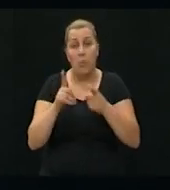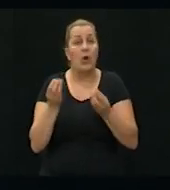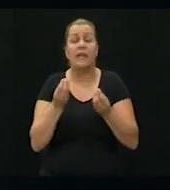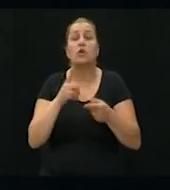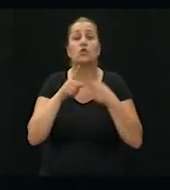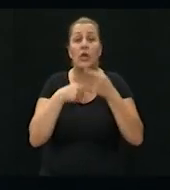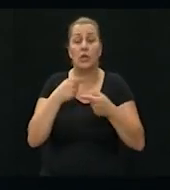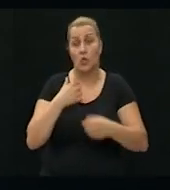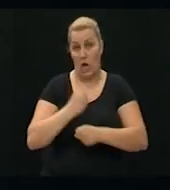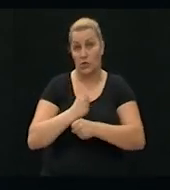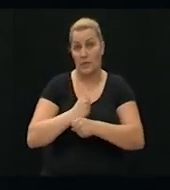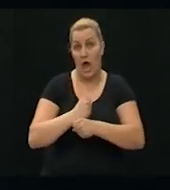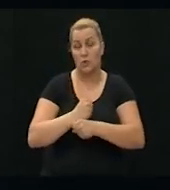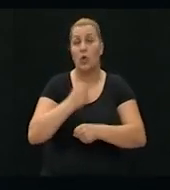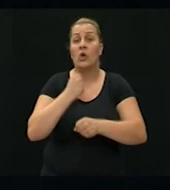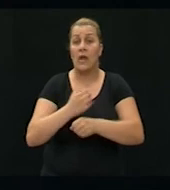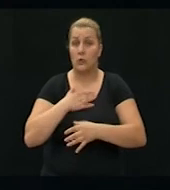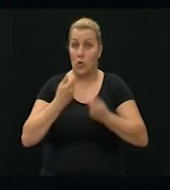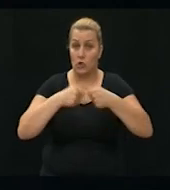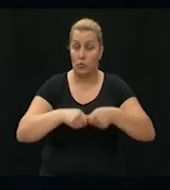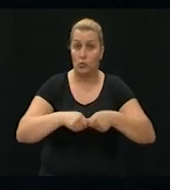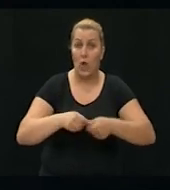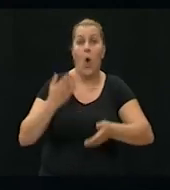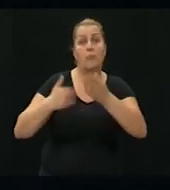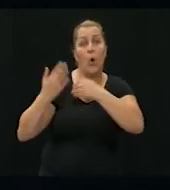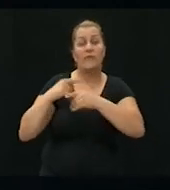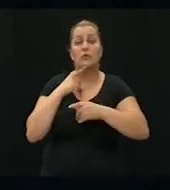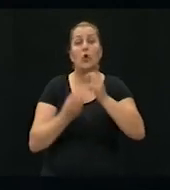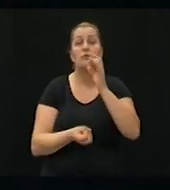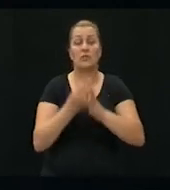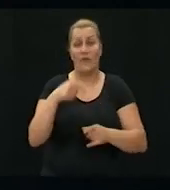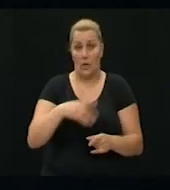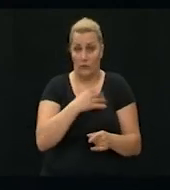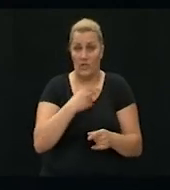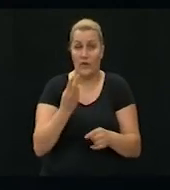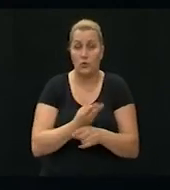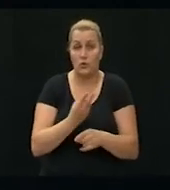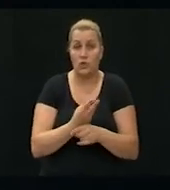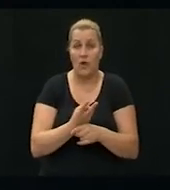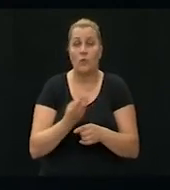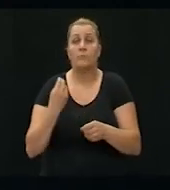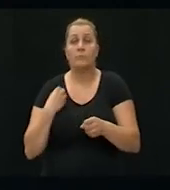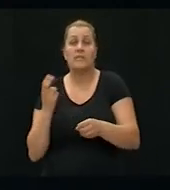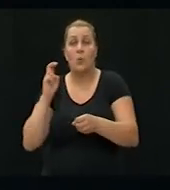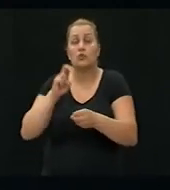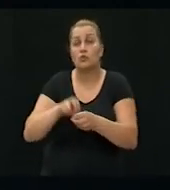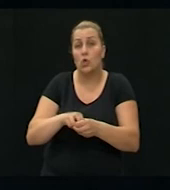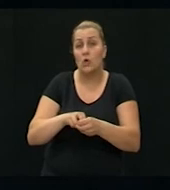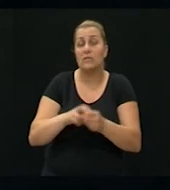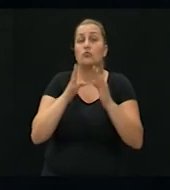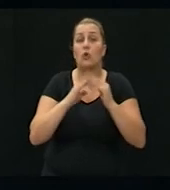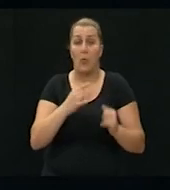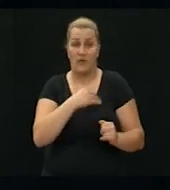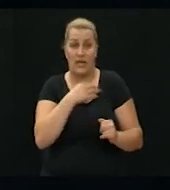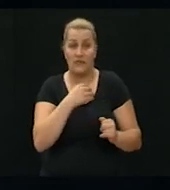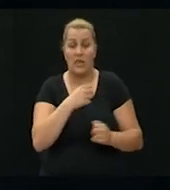nešto reći o našem radu, radu naše udruge, o povijesti, onu koju smo stvarali u Hrvatsku državu. Sudionici smo